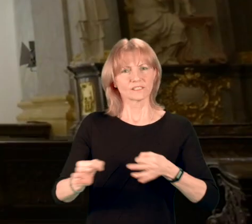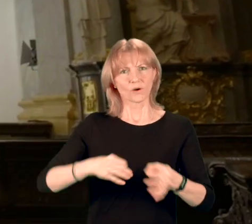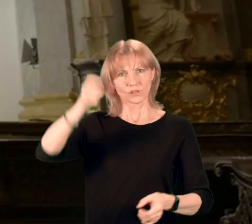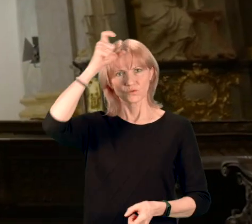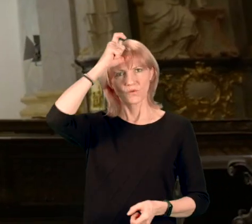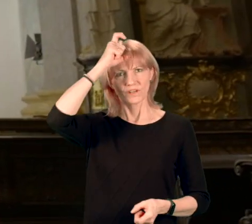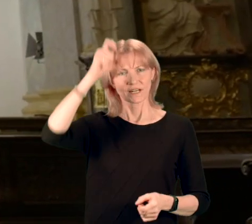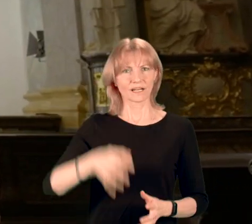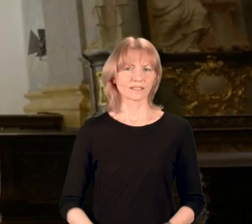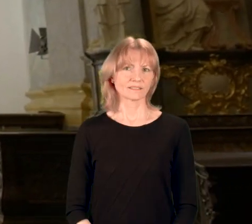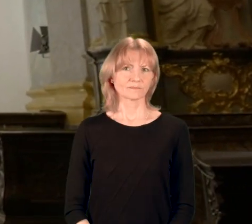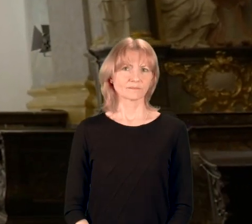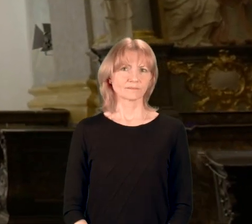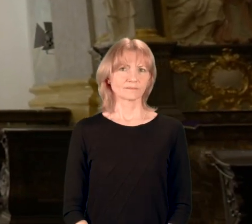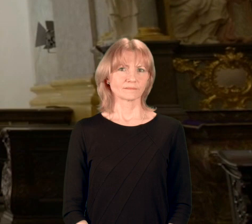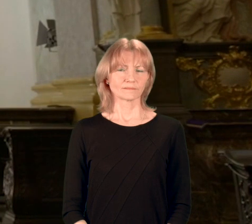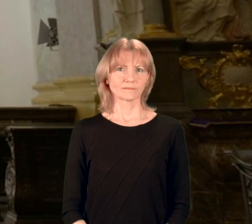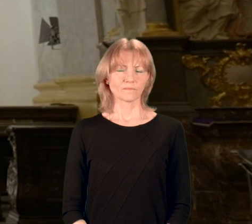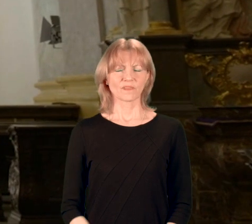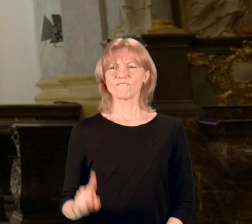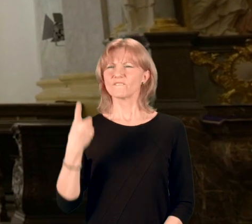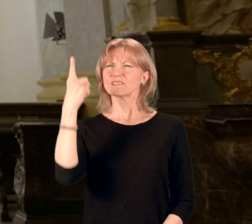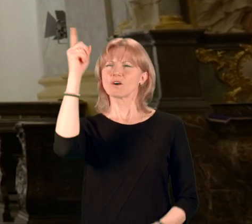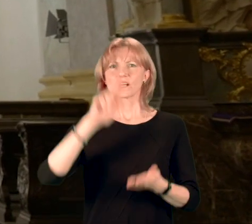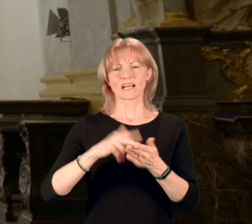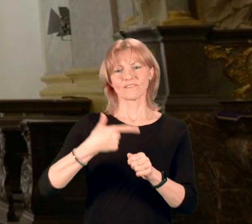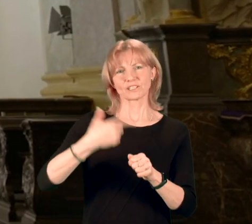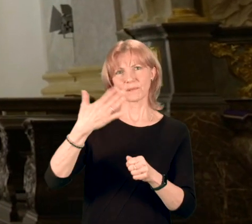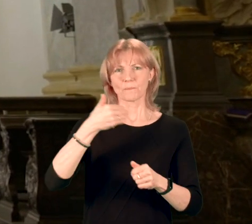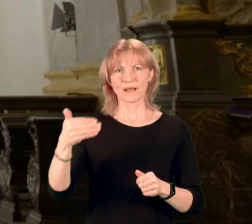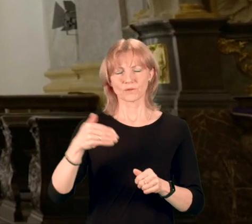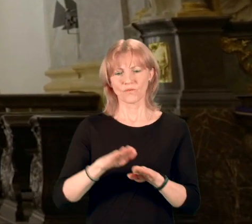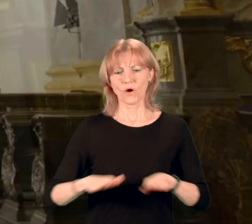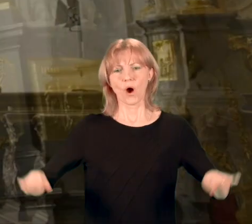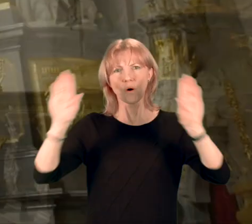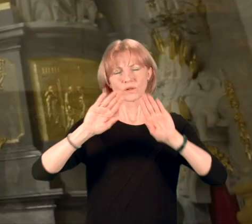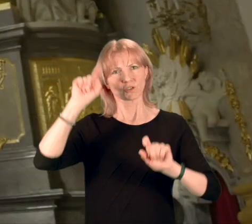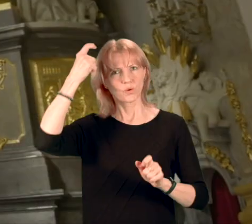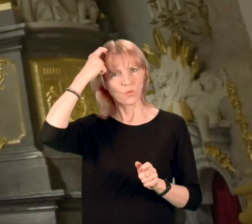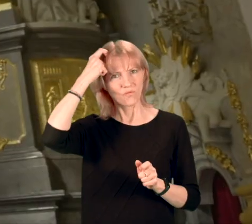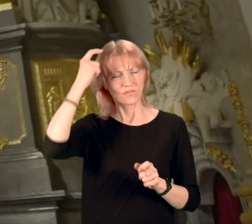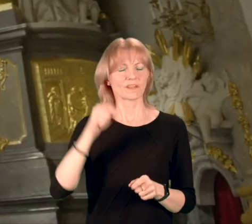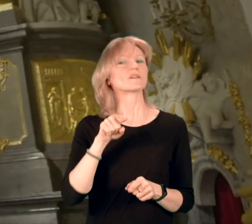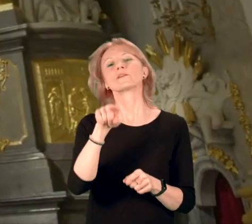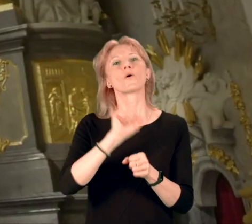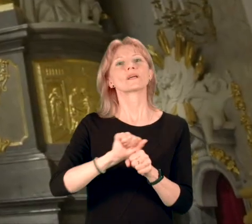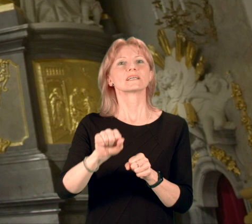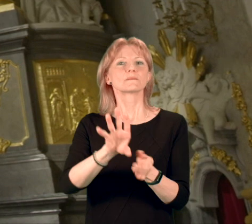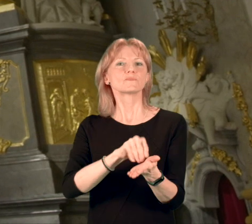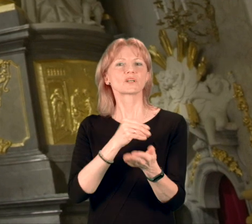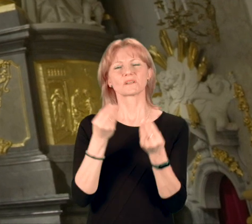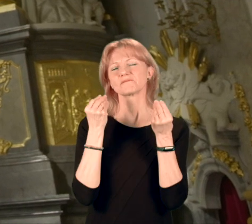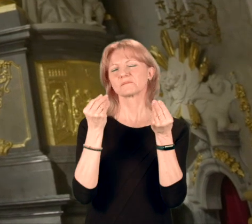Wysoki na 25 metrów ołtarz główny stanowi wspaniały przykład sztuki baroku. W swym dynamizmie,